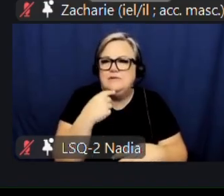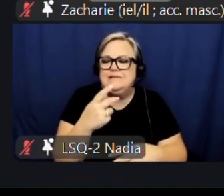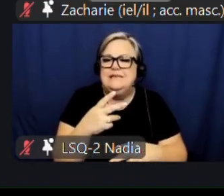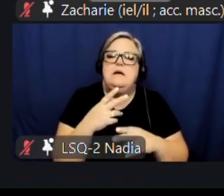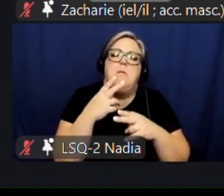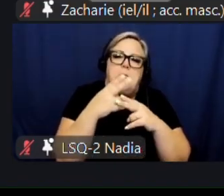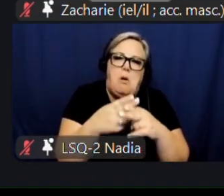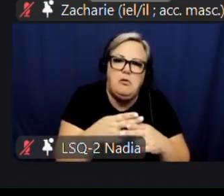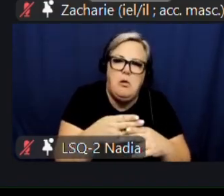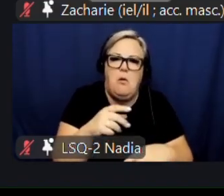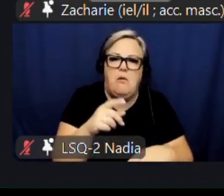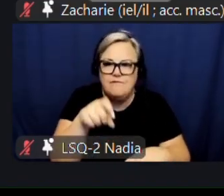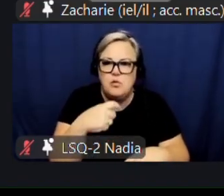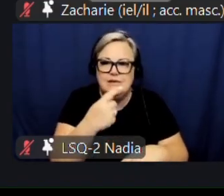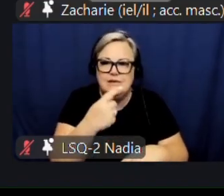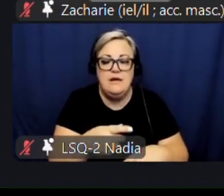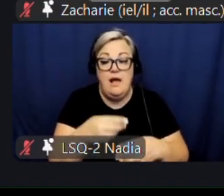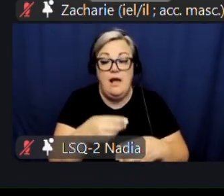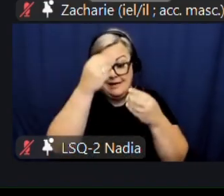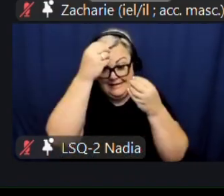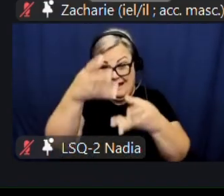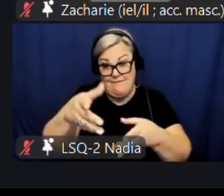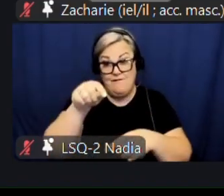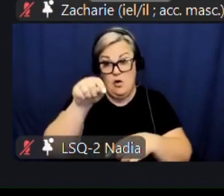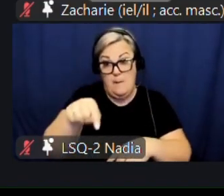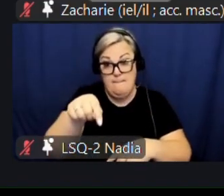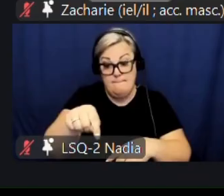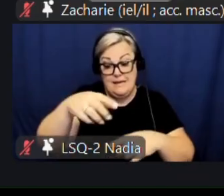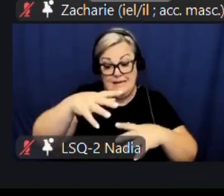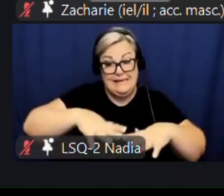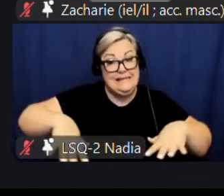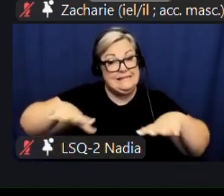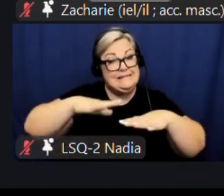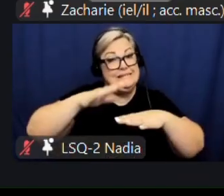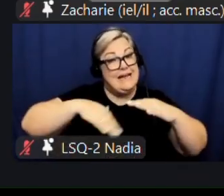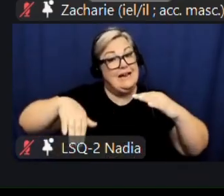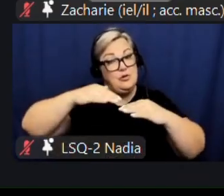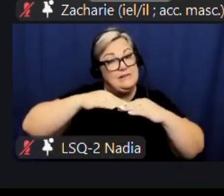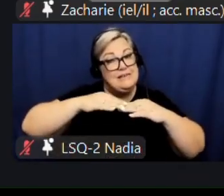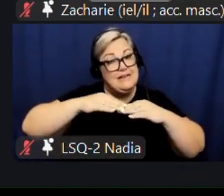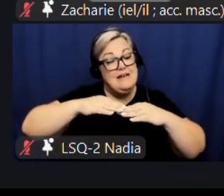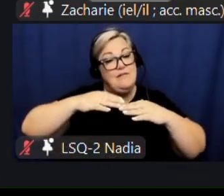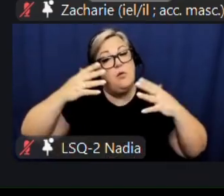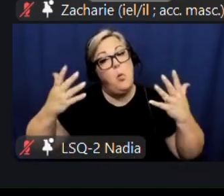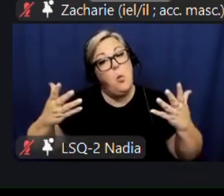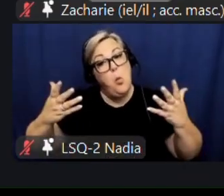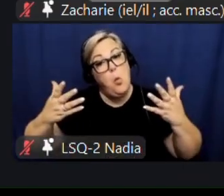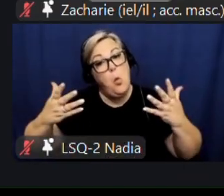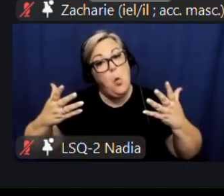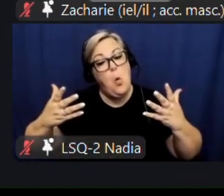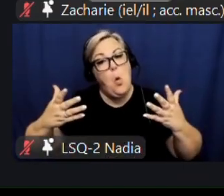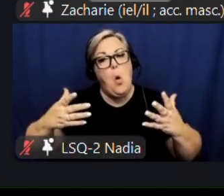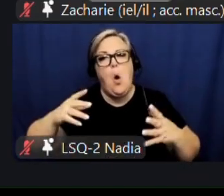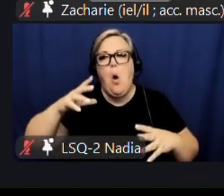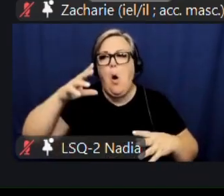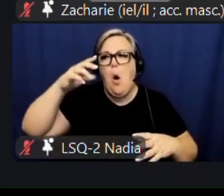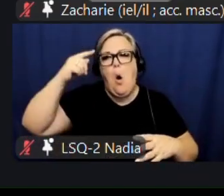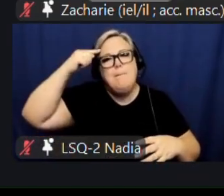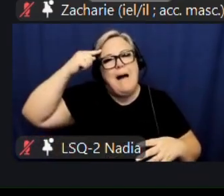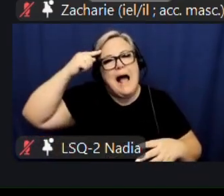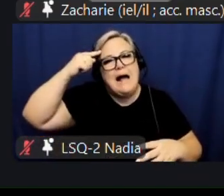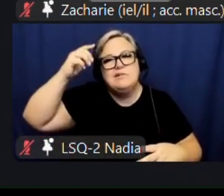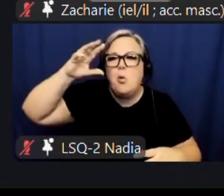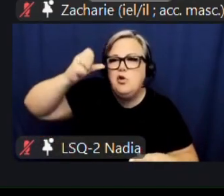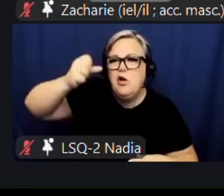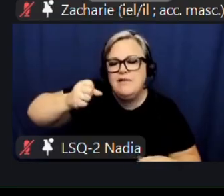pronom? Mais ça communique aux personnes que c'est un espace inclusif où on n'assume pas, on présume pas l'identité de genre